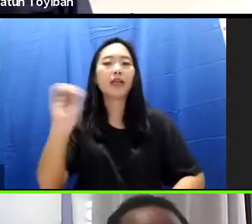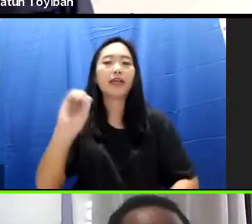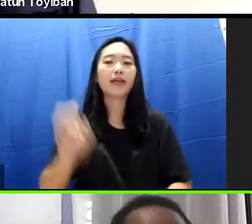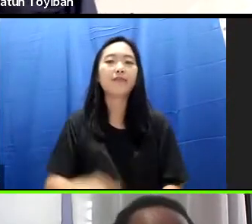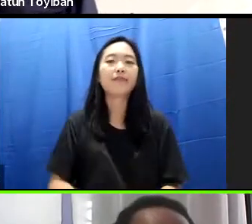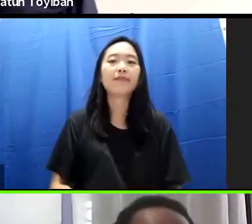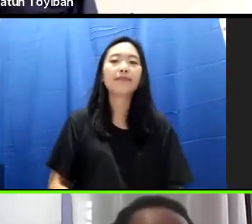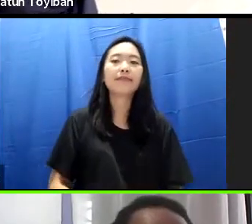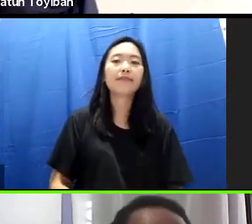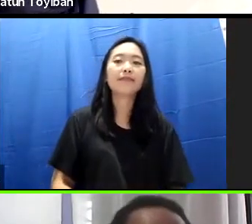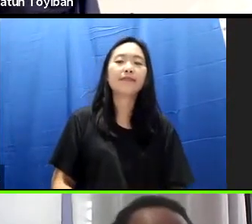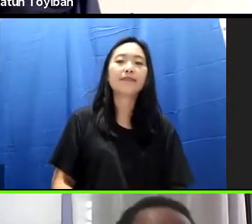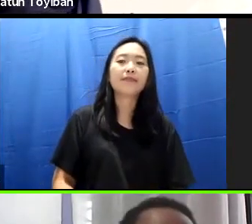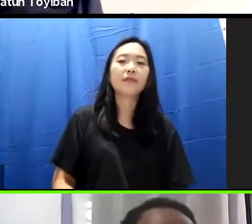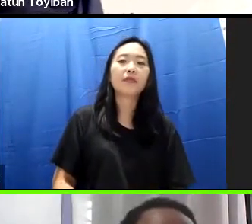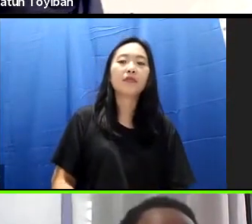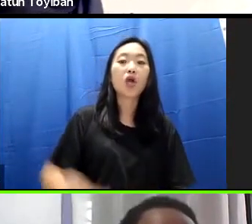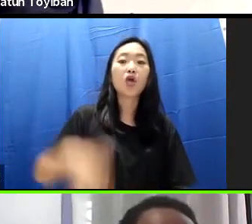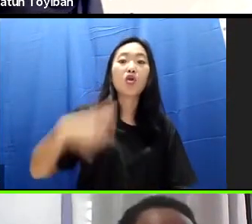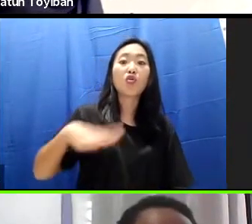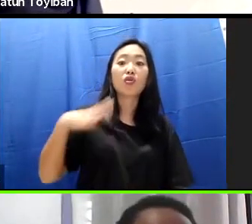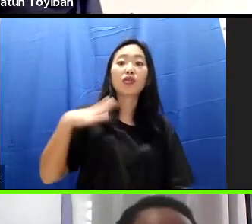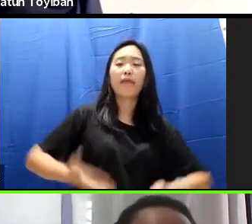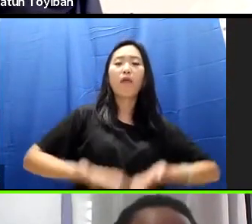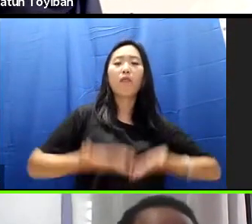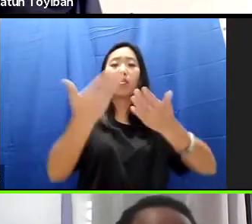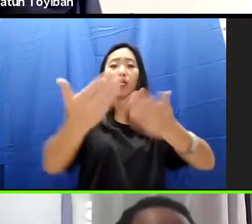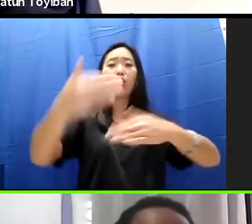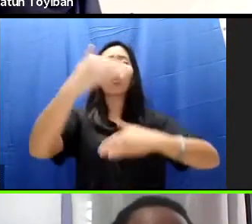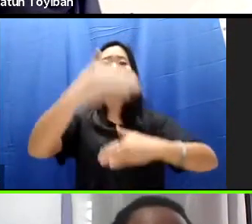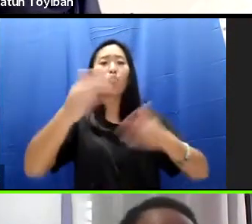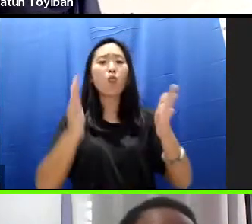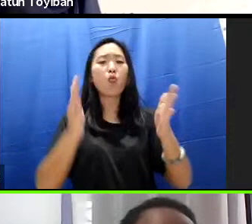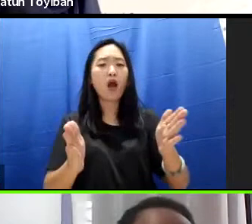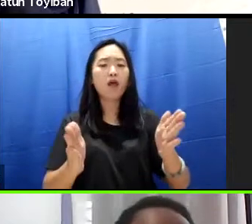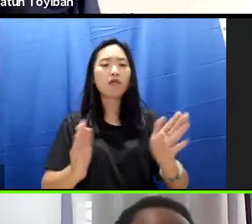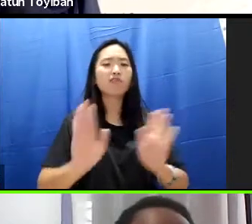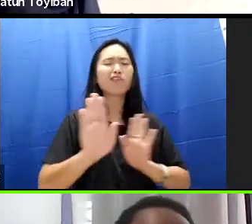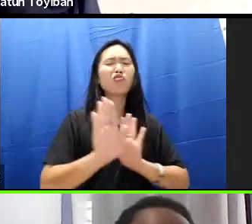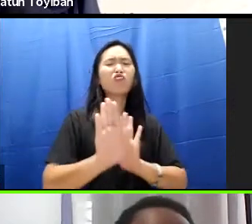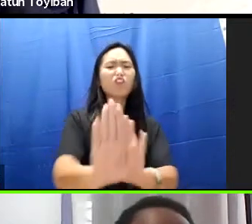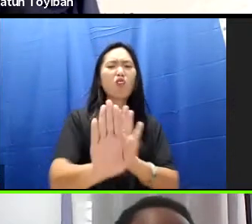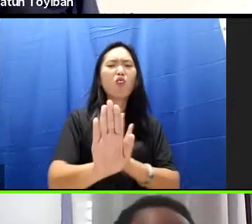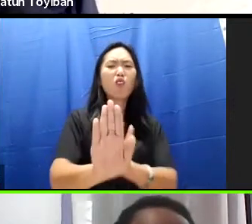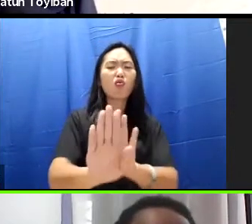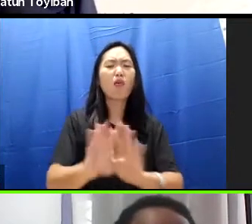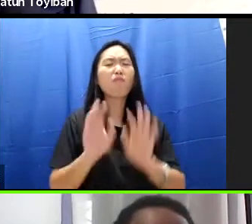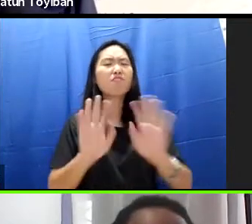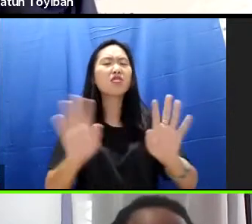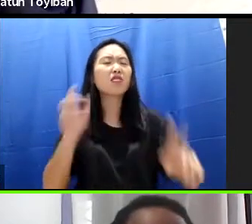karena memang paham bahwa harus ada mendorong banyak perempuan dan